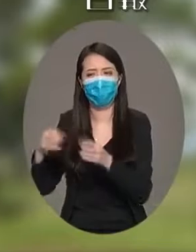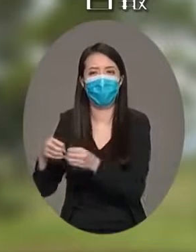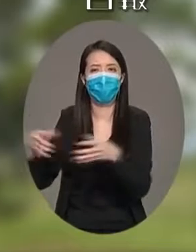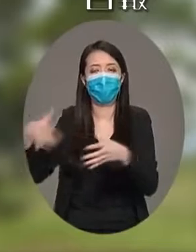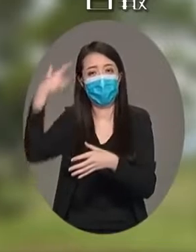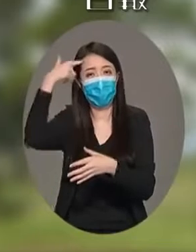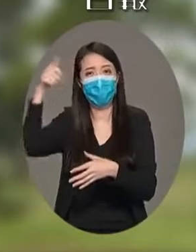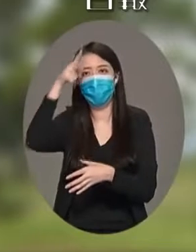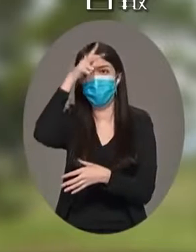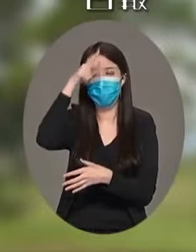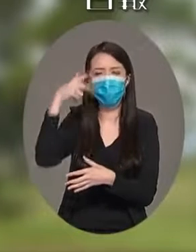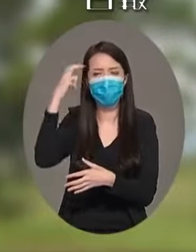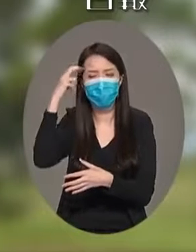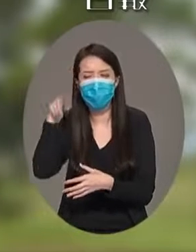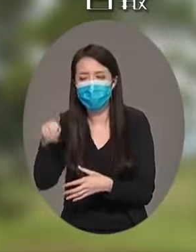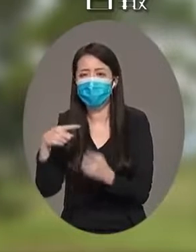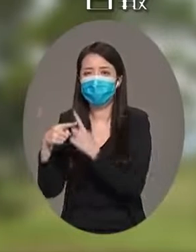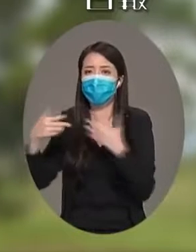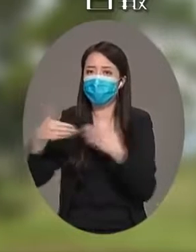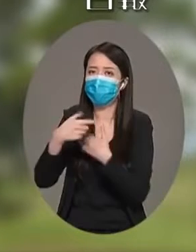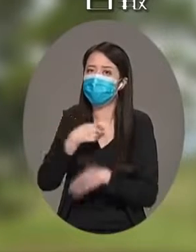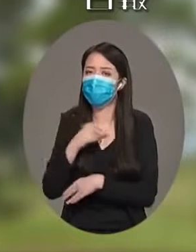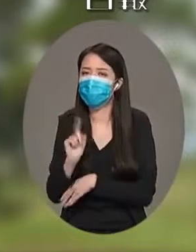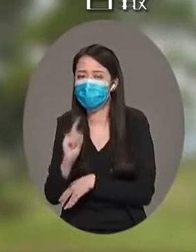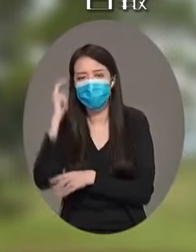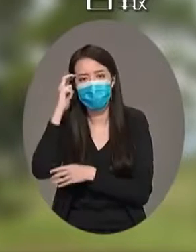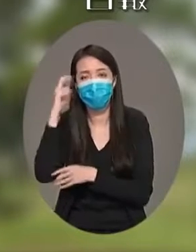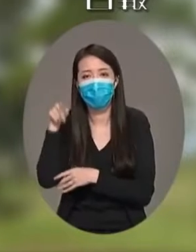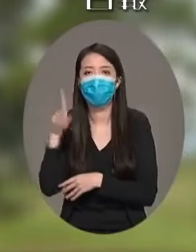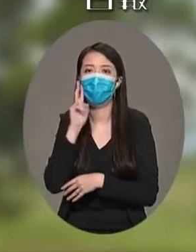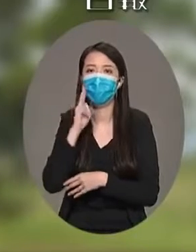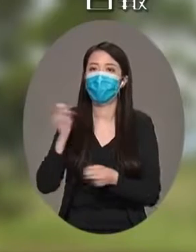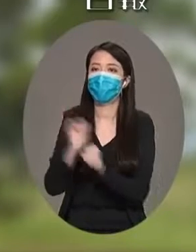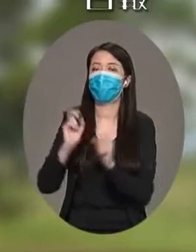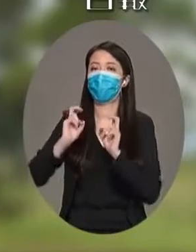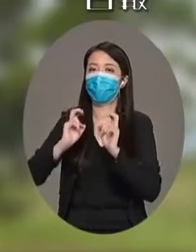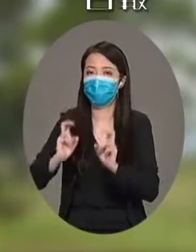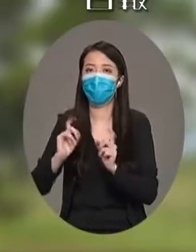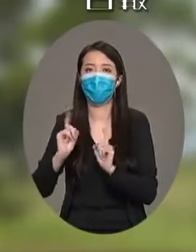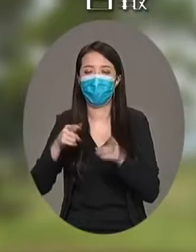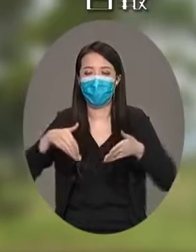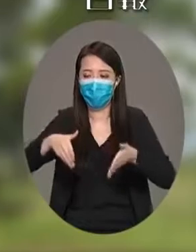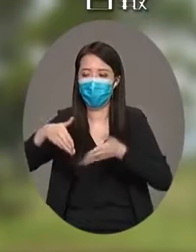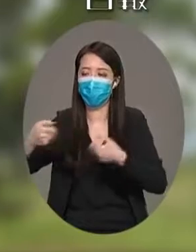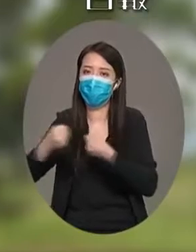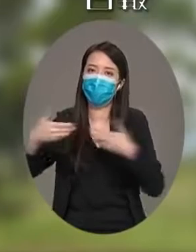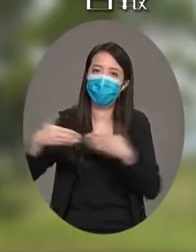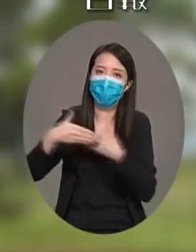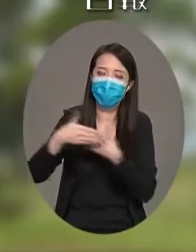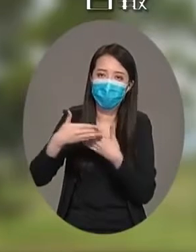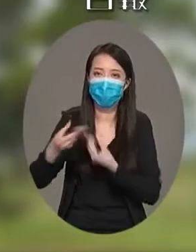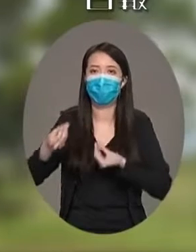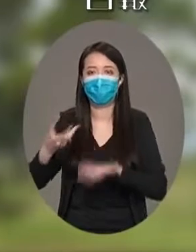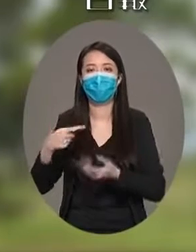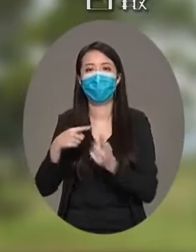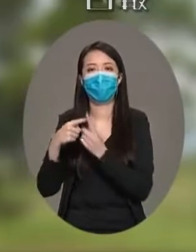望政府可以顧及市民的交通需要，例如增建鐵路、擴建周邊的道路等，以滿足市民